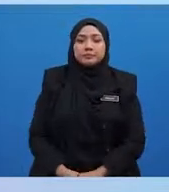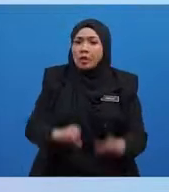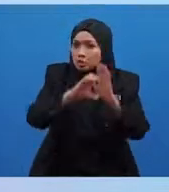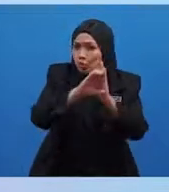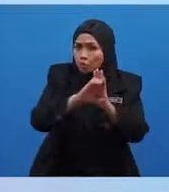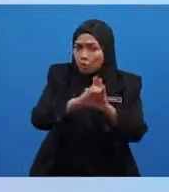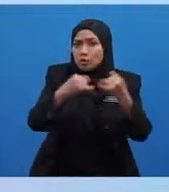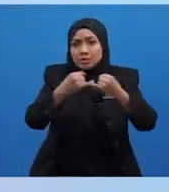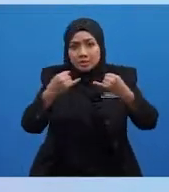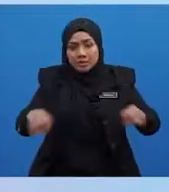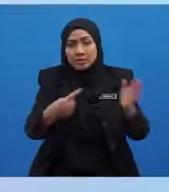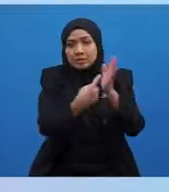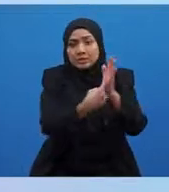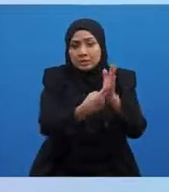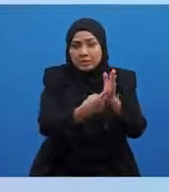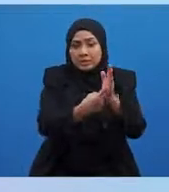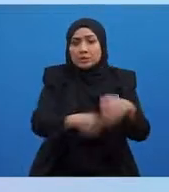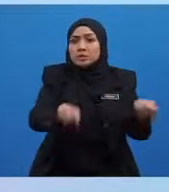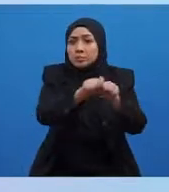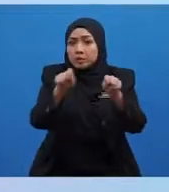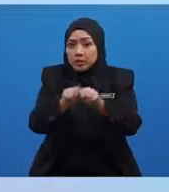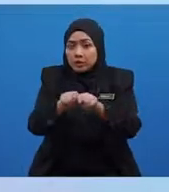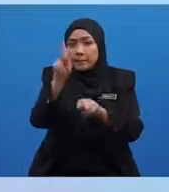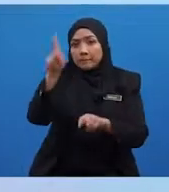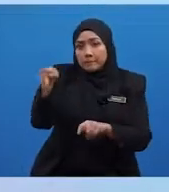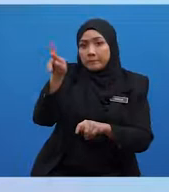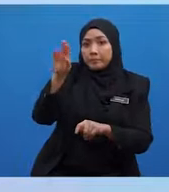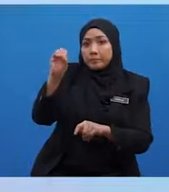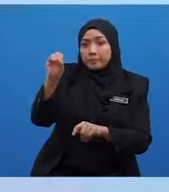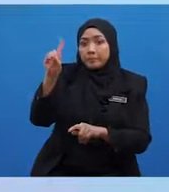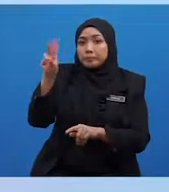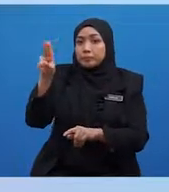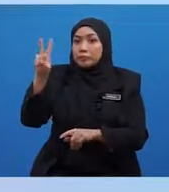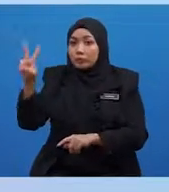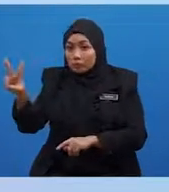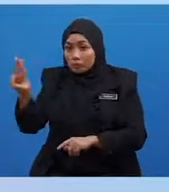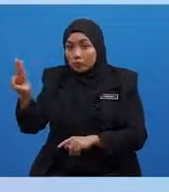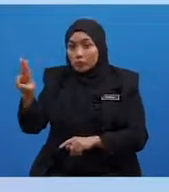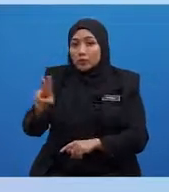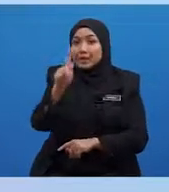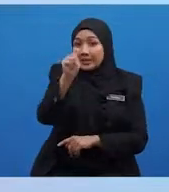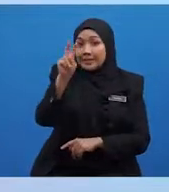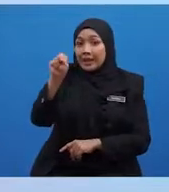Contoh jenis jenama ini ialah seperti Produa, Tenaga Nasional.